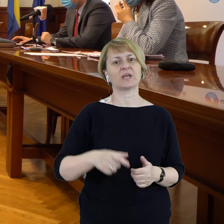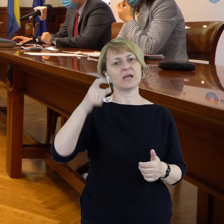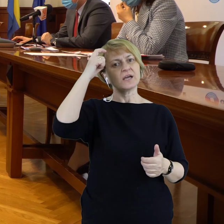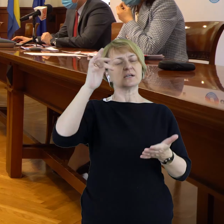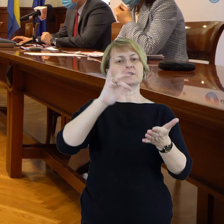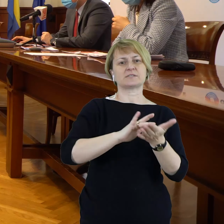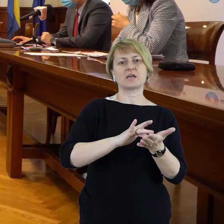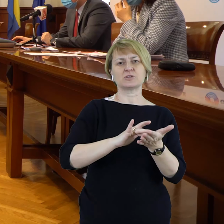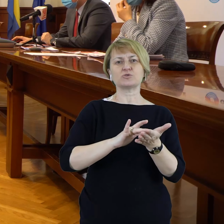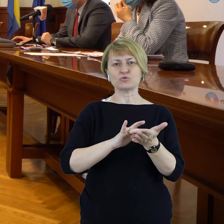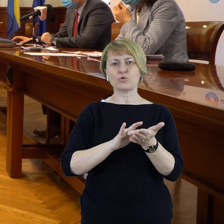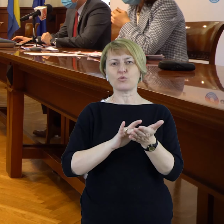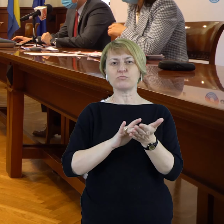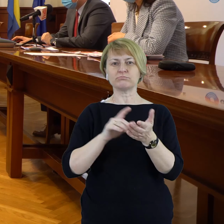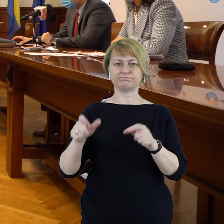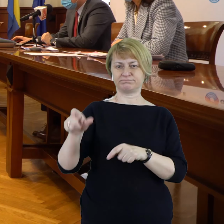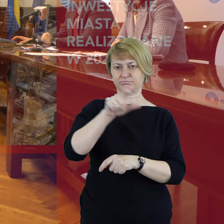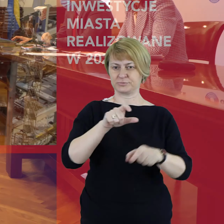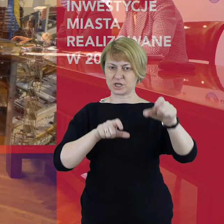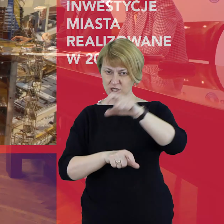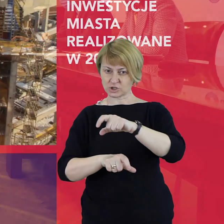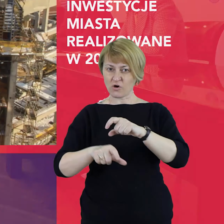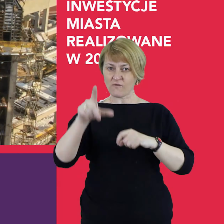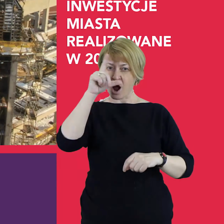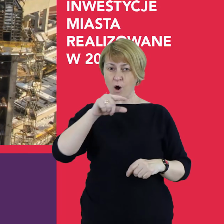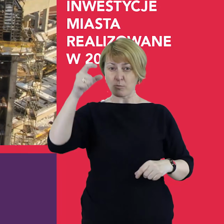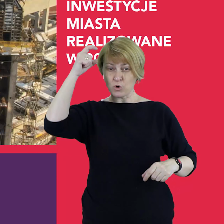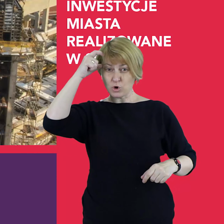skali. Centrum przysiadkowe Opole Główne.